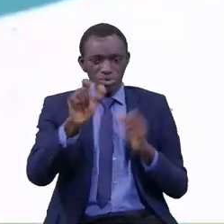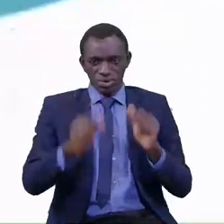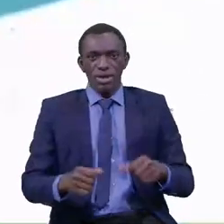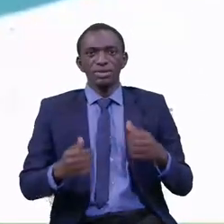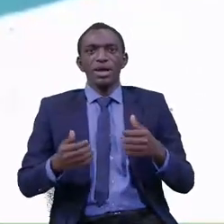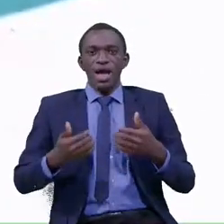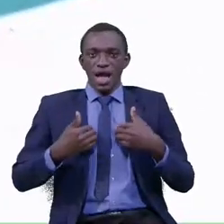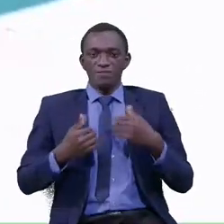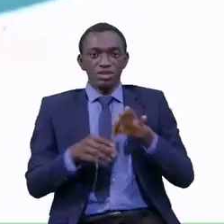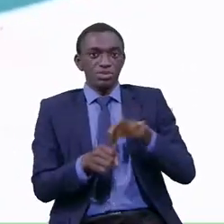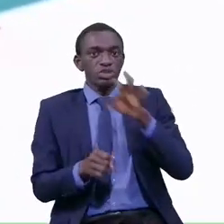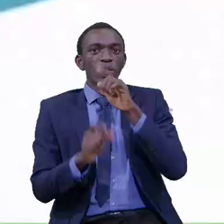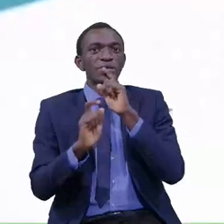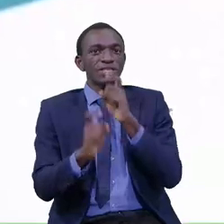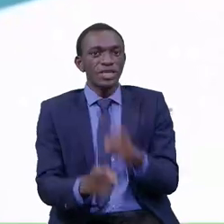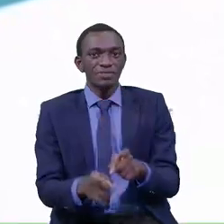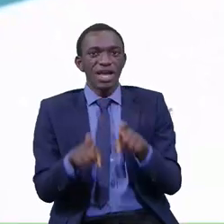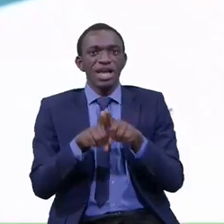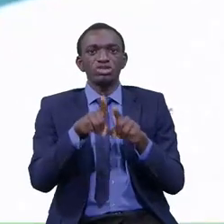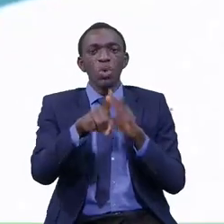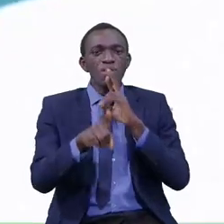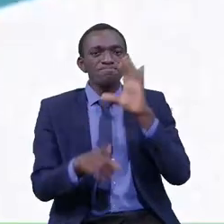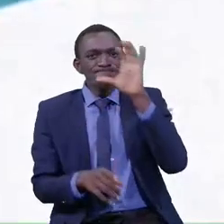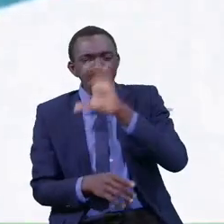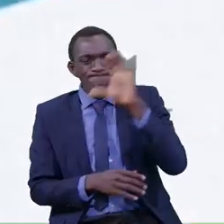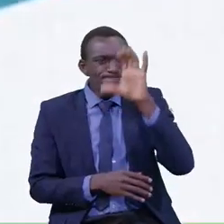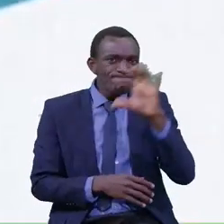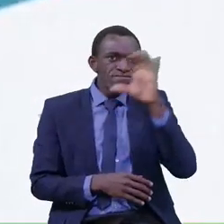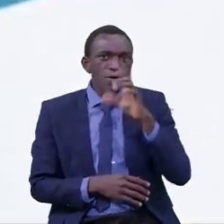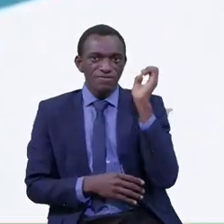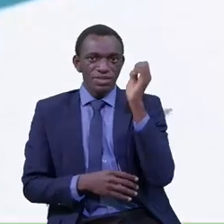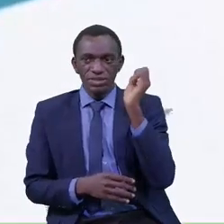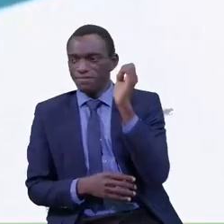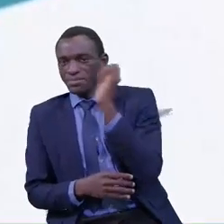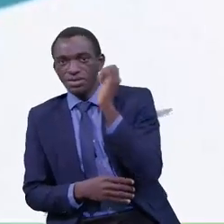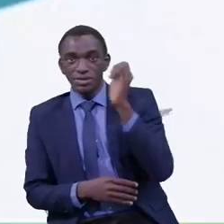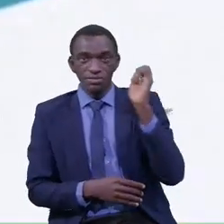Tu peux avoir les dons spirituels comme chercheur d'âme.